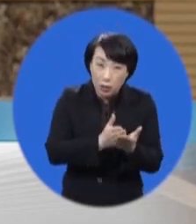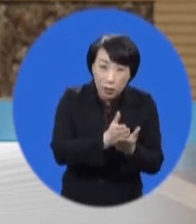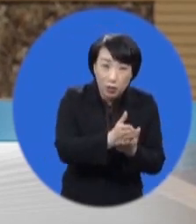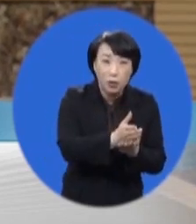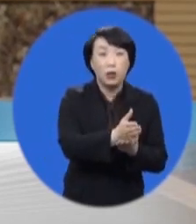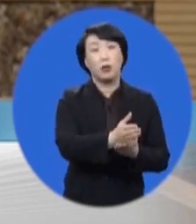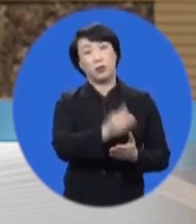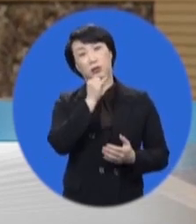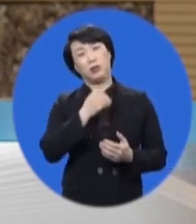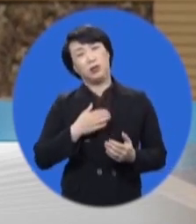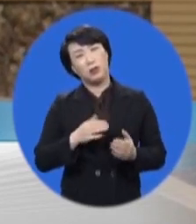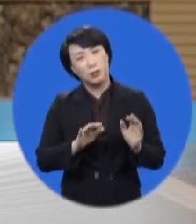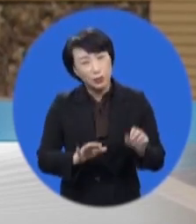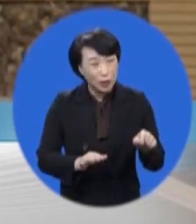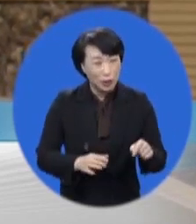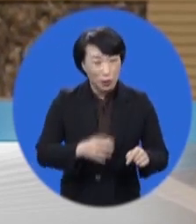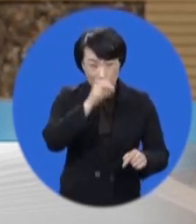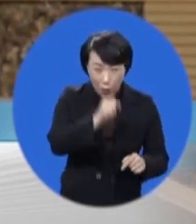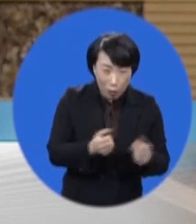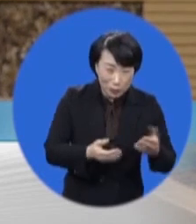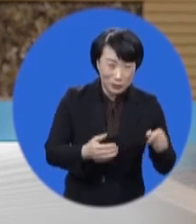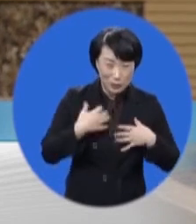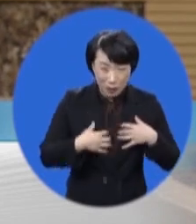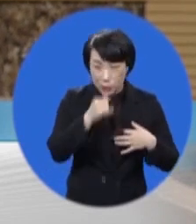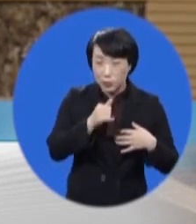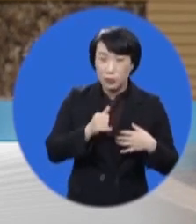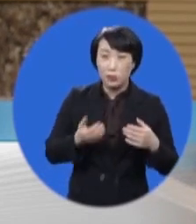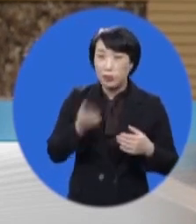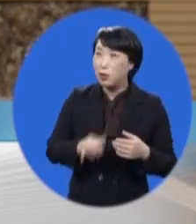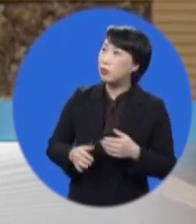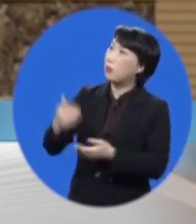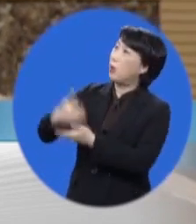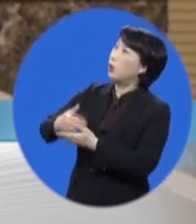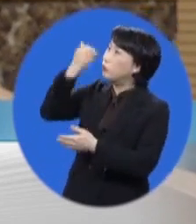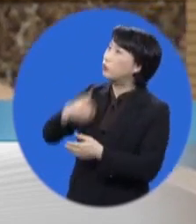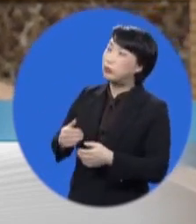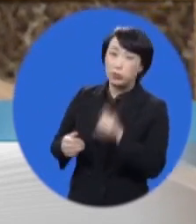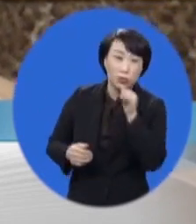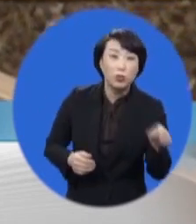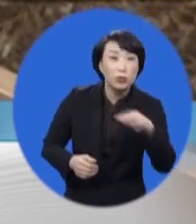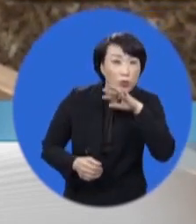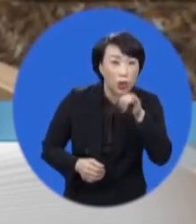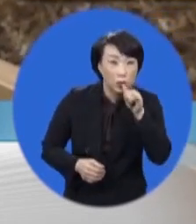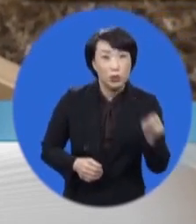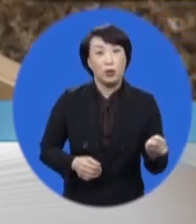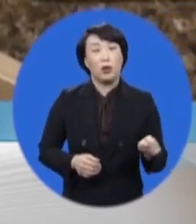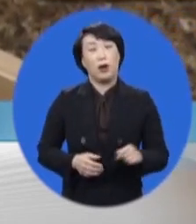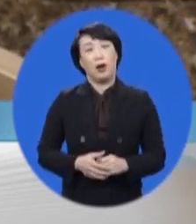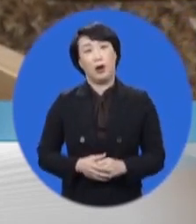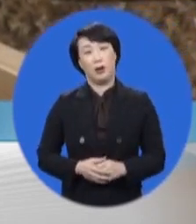망할진만 하는데 그렇게 좋은 것을 누가 못하게 하느냐? 그렇게 좋은 것을 누가 못하게